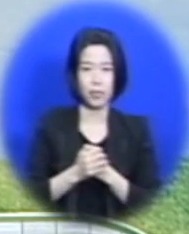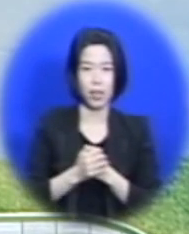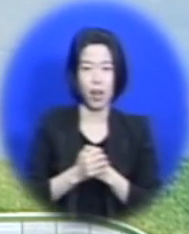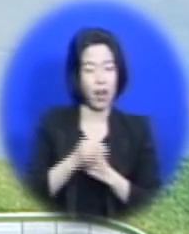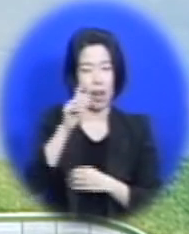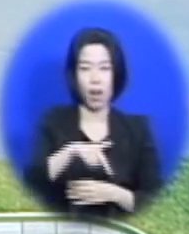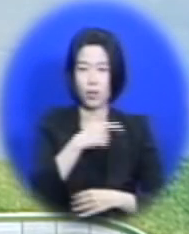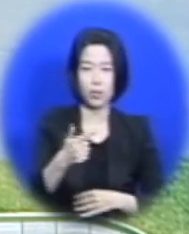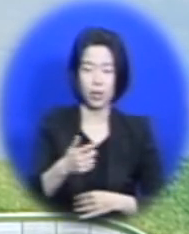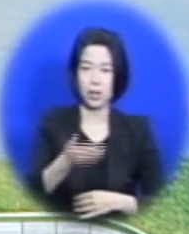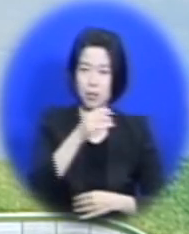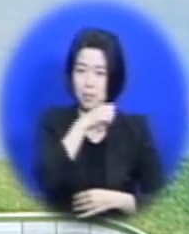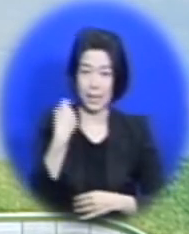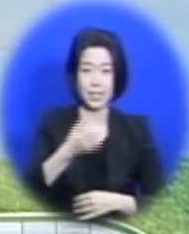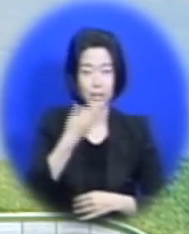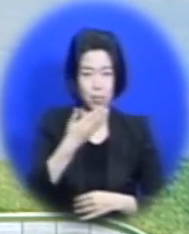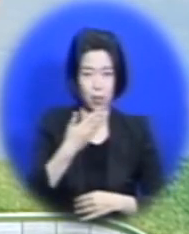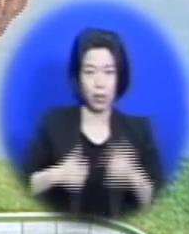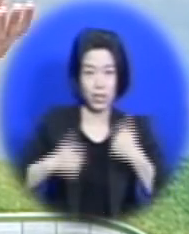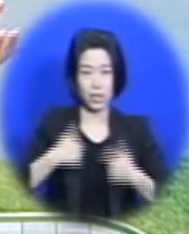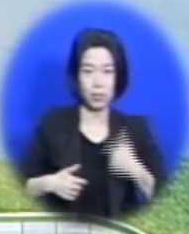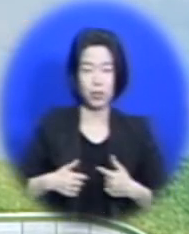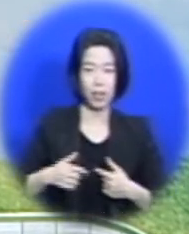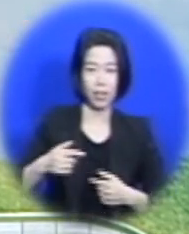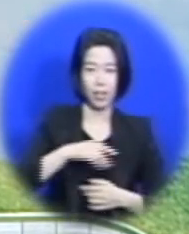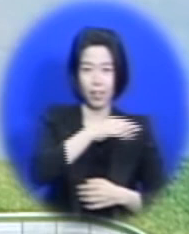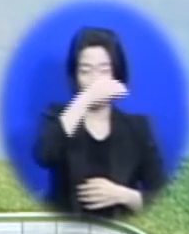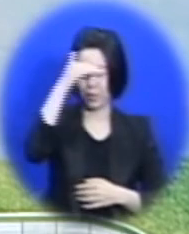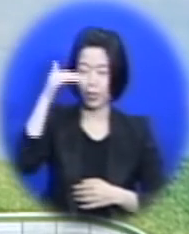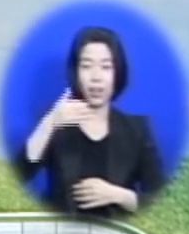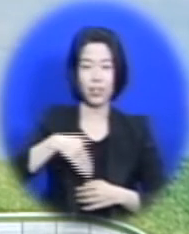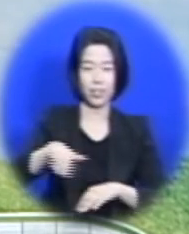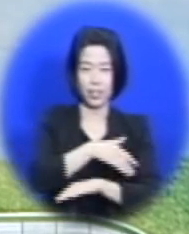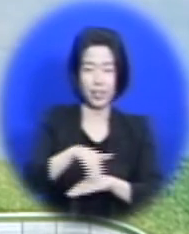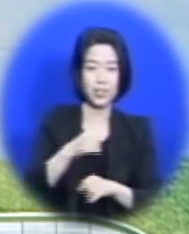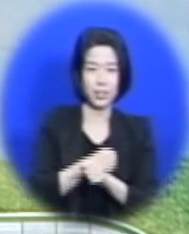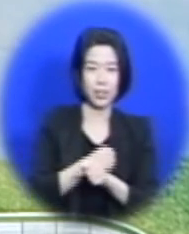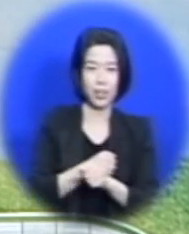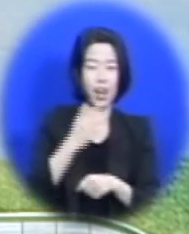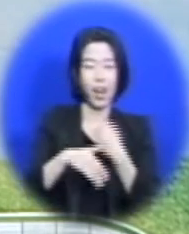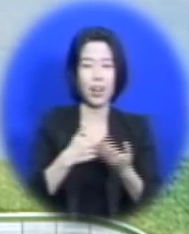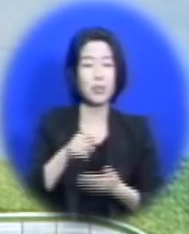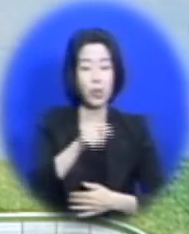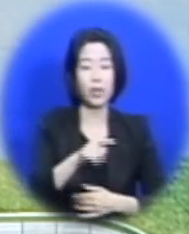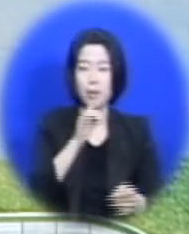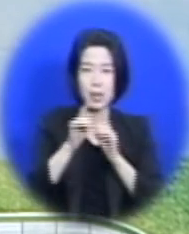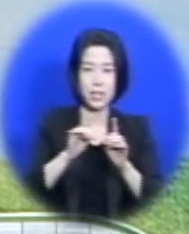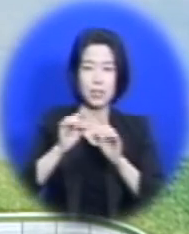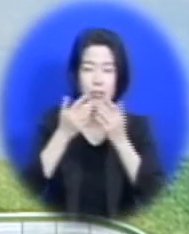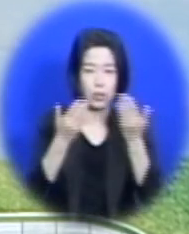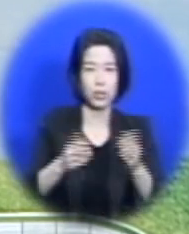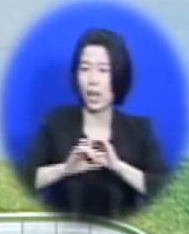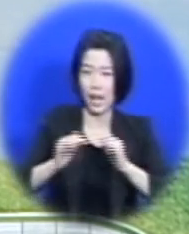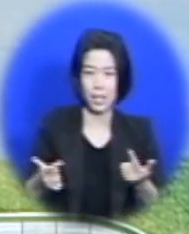하루 종일 맛있는 거 먹고 기쁘게 돌아다녔단 말입니다. 하나님이 너에게 말씀하시지 않은 게